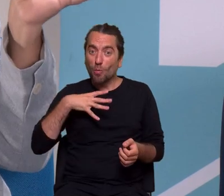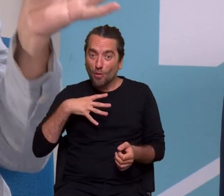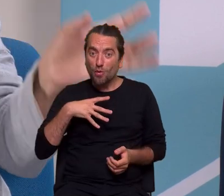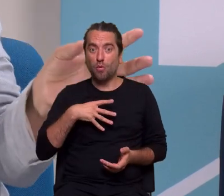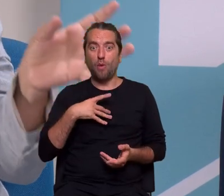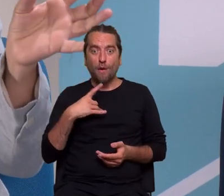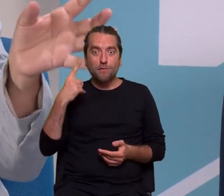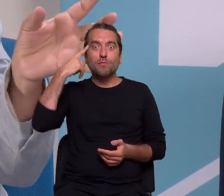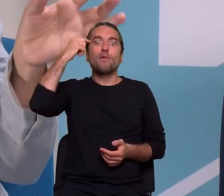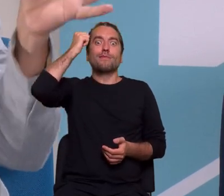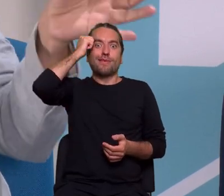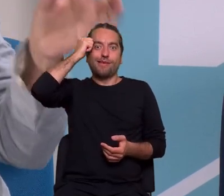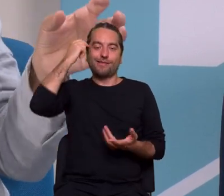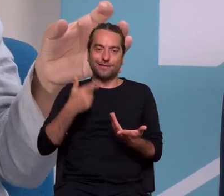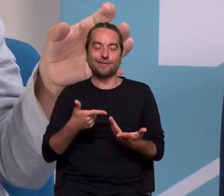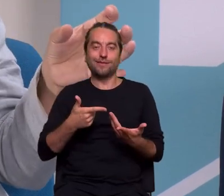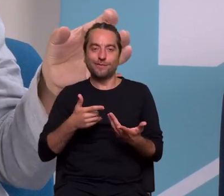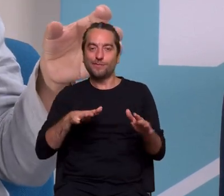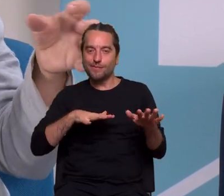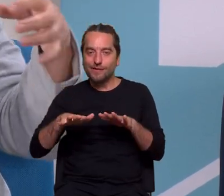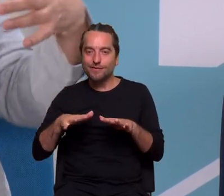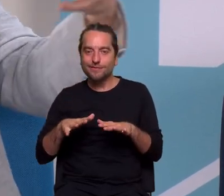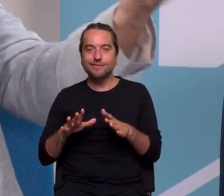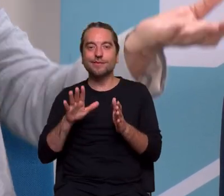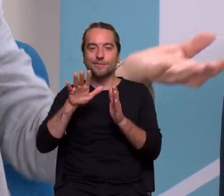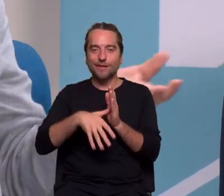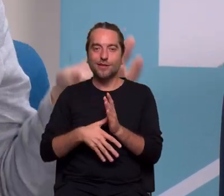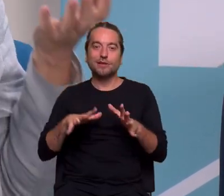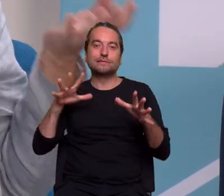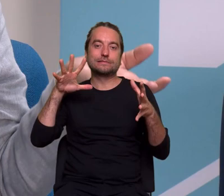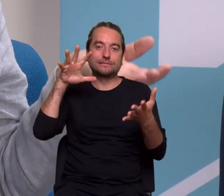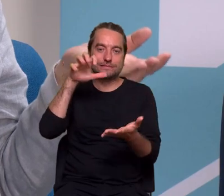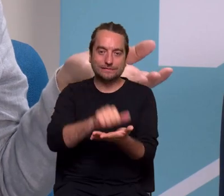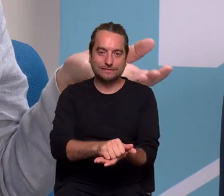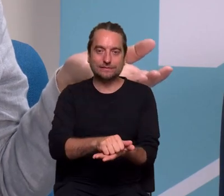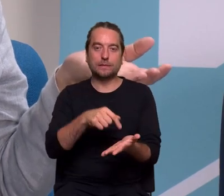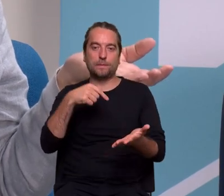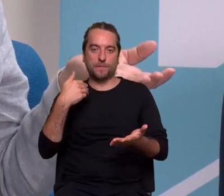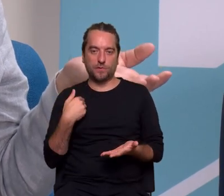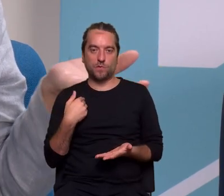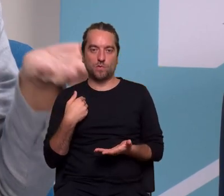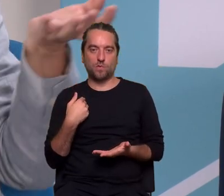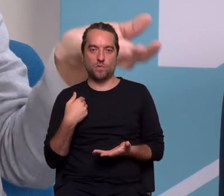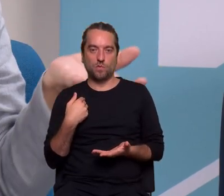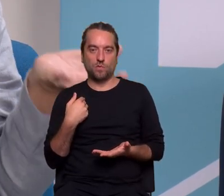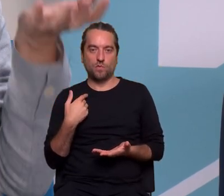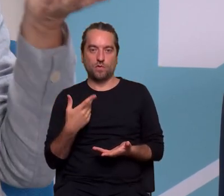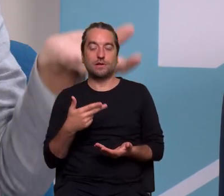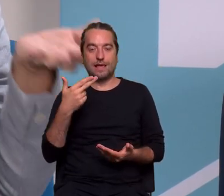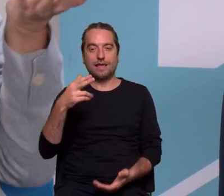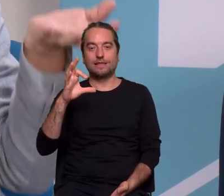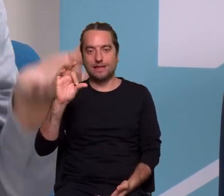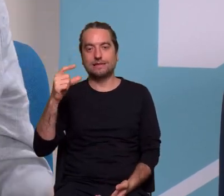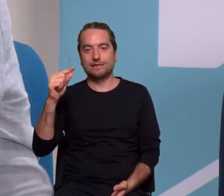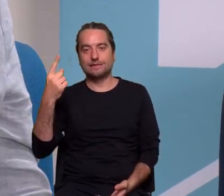tragicznych lat, kiedy to miasto no gremialnie się opowiedziało za NSDAP,